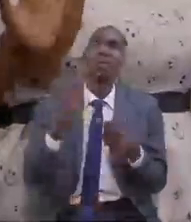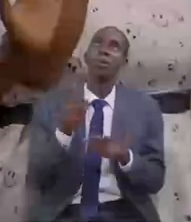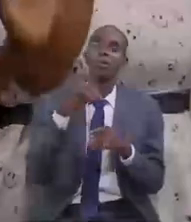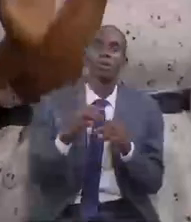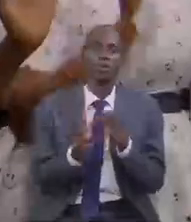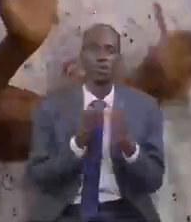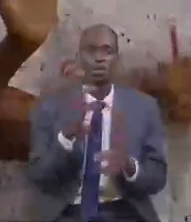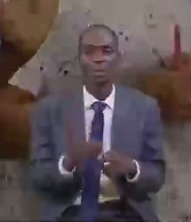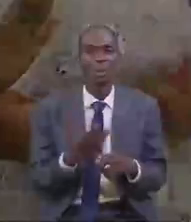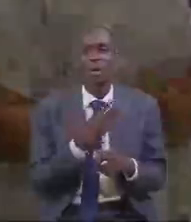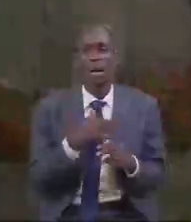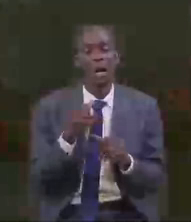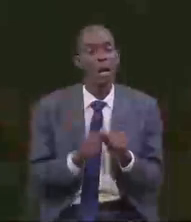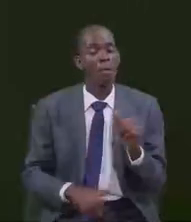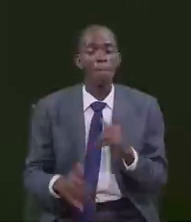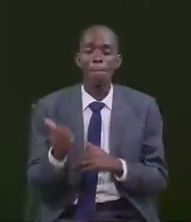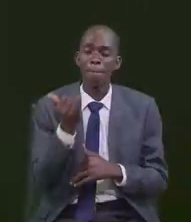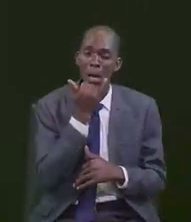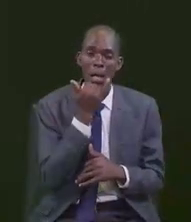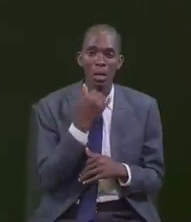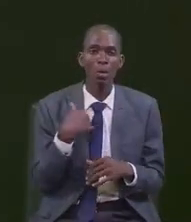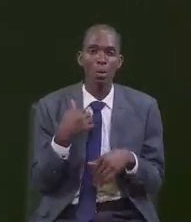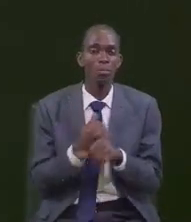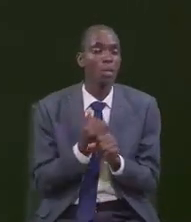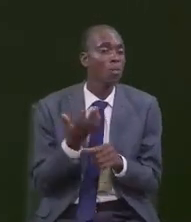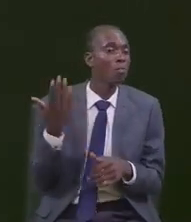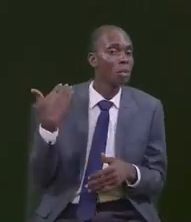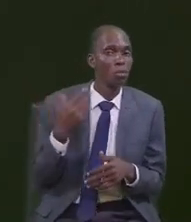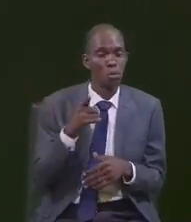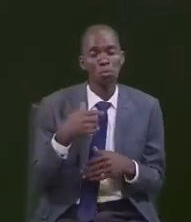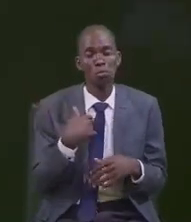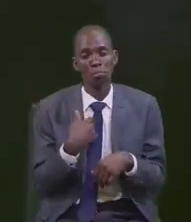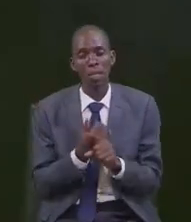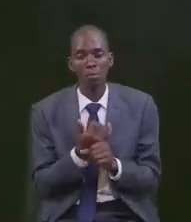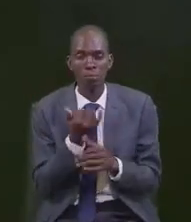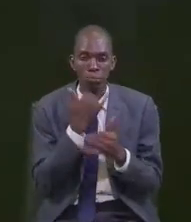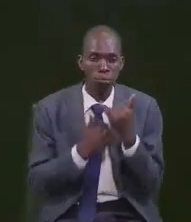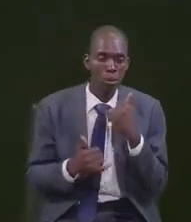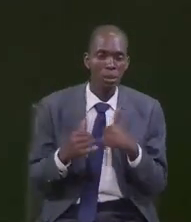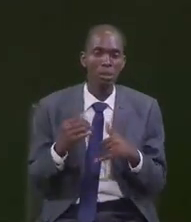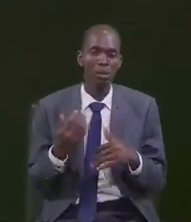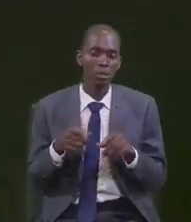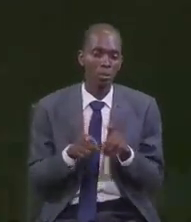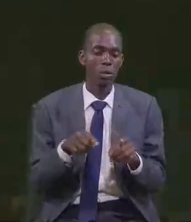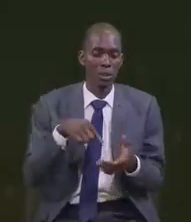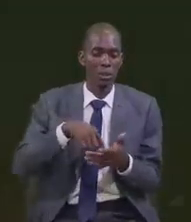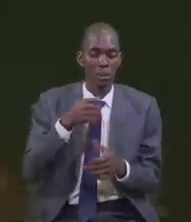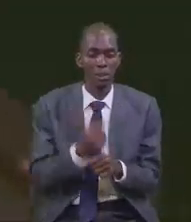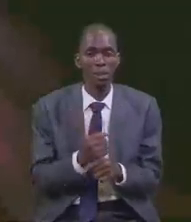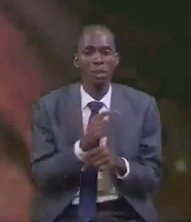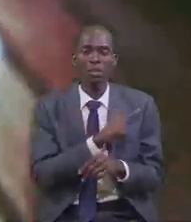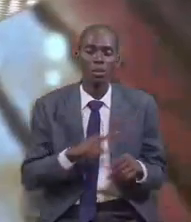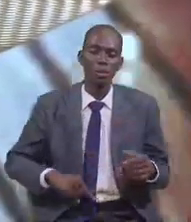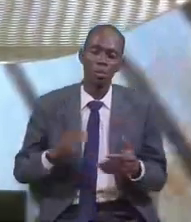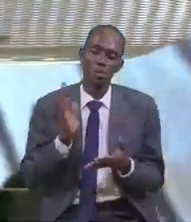Et toute erreur que nous aurons faite, peut-être les erreurs au cours de la semaine, puisse le